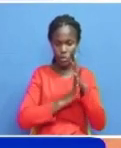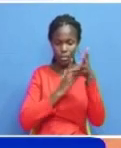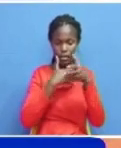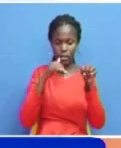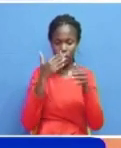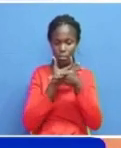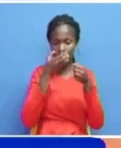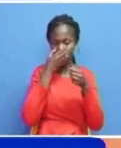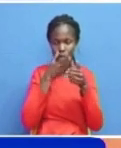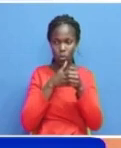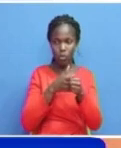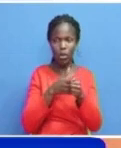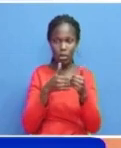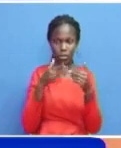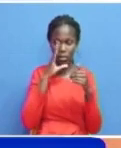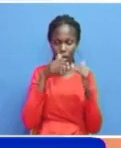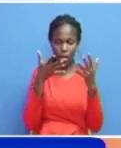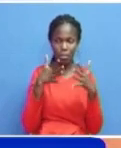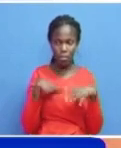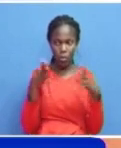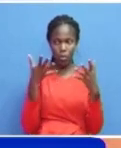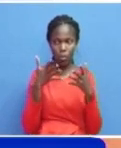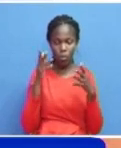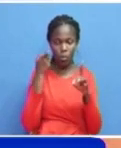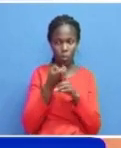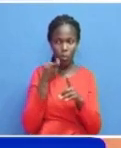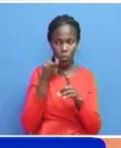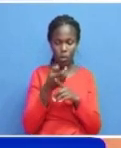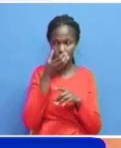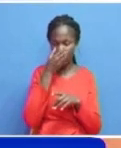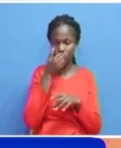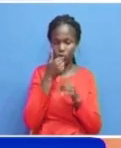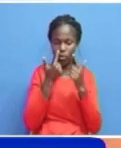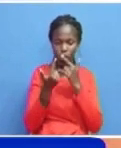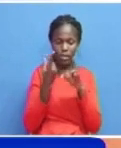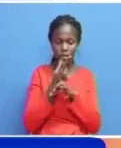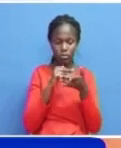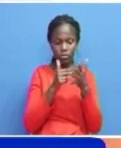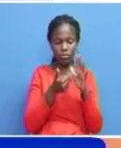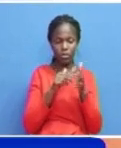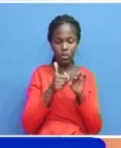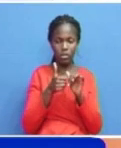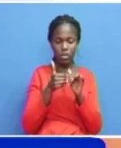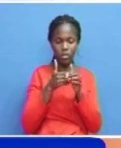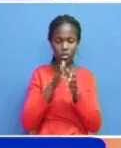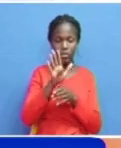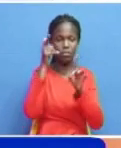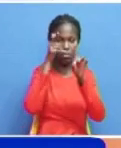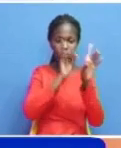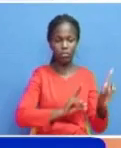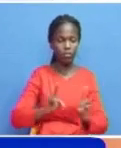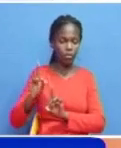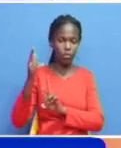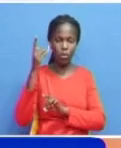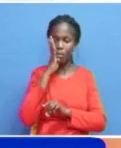Ruto nutongoesya chatheke kutuvea ene ende kwe ya kauntini ya Kwale. Ruto nuneni ya milati kivathuka nyo ila utongo iwake vaneye kweka